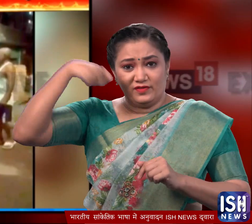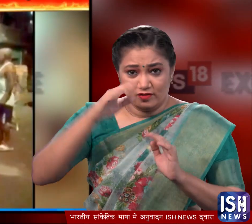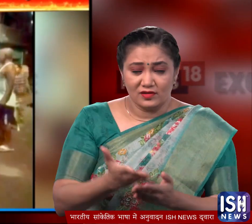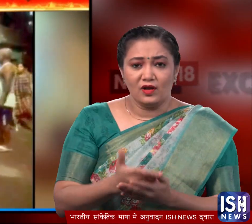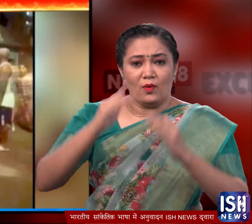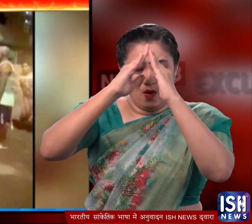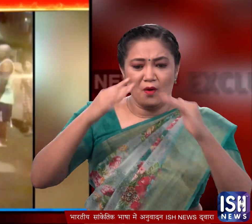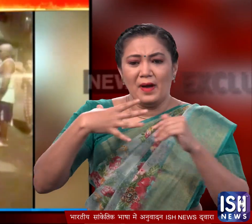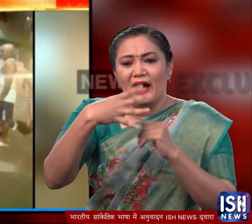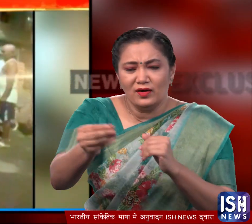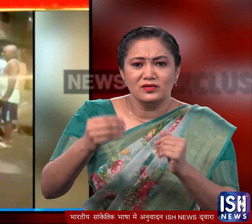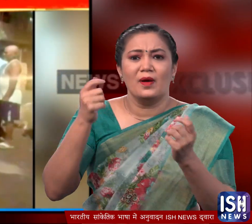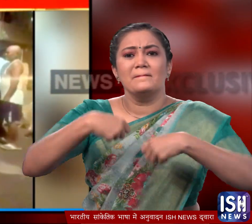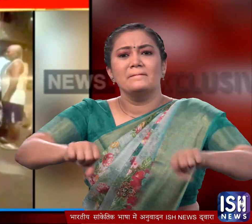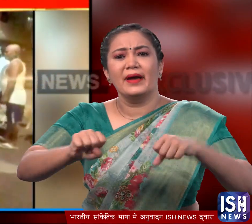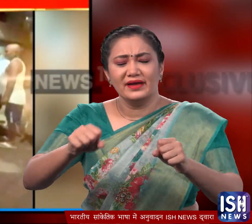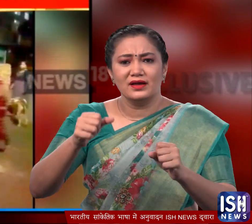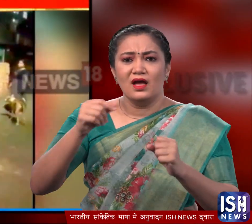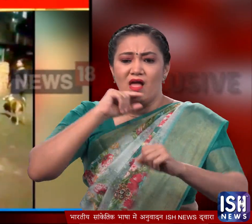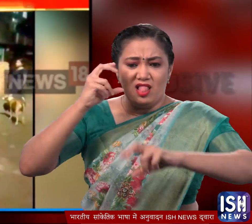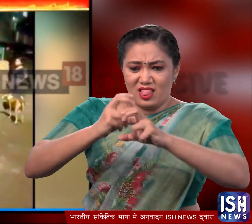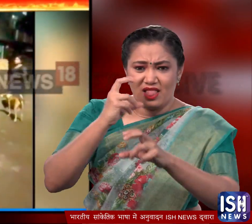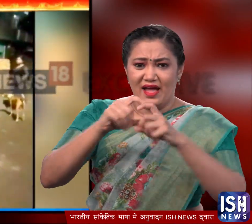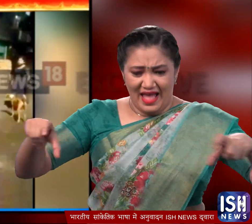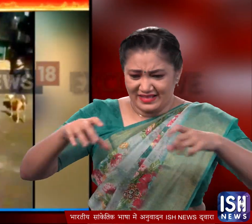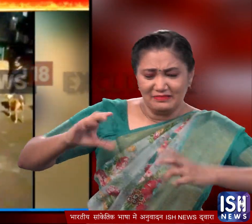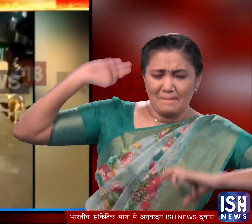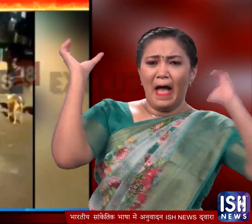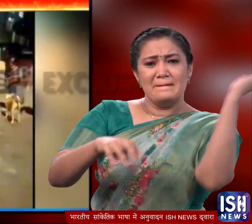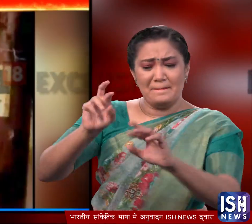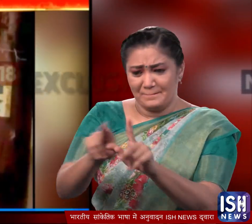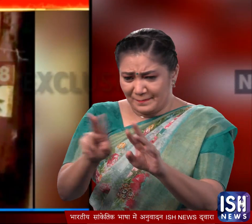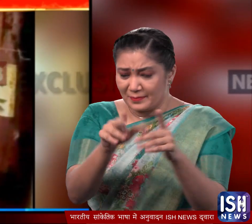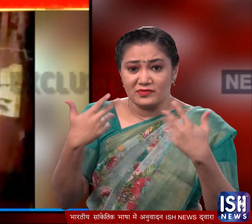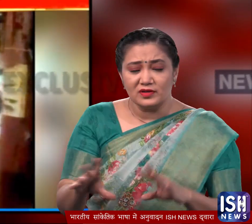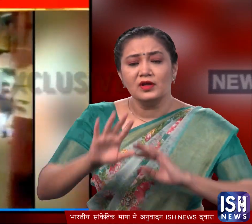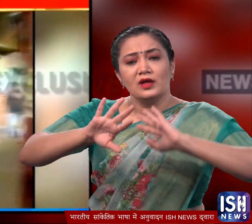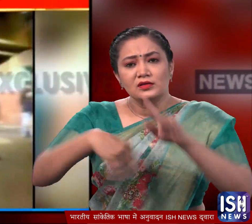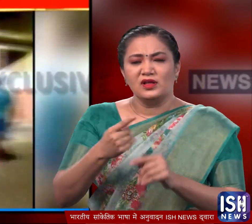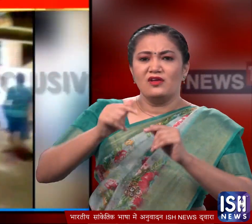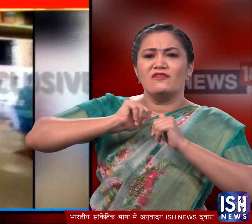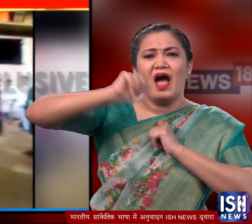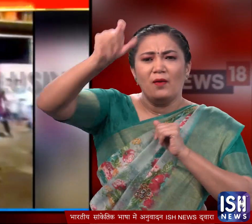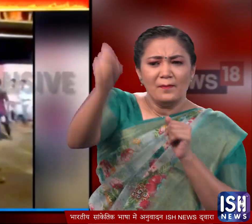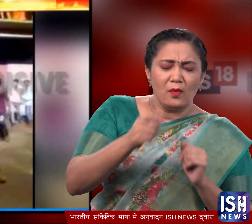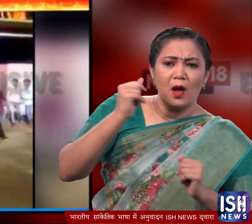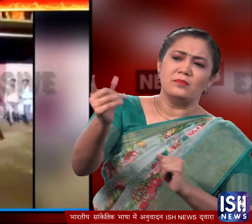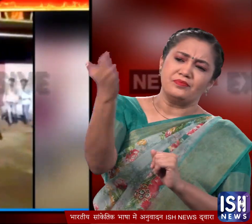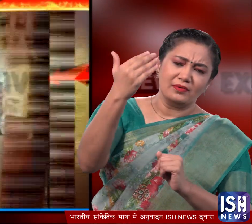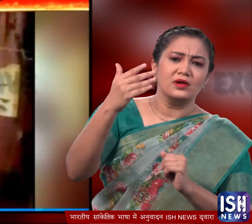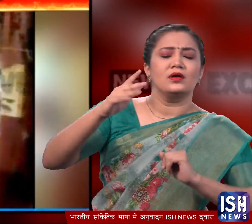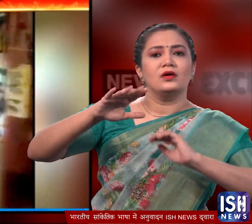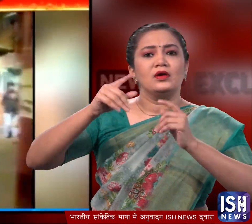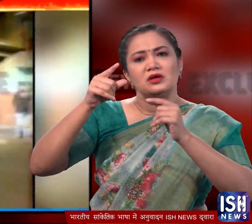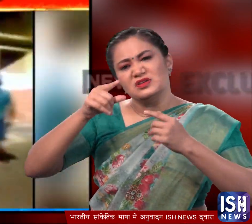तस्वीर में कुछ लोग एक मकान के बाहर खड़ी एक मोटरसाइकिल पर ईंटों से वार कर उसे तोड़ते दिखे। इसके बाद उनमें एक ने दूर खड़े एक लड़के की तरफ इशारा